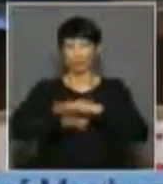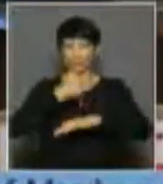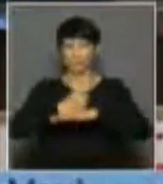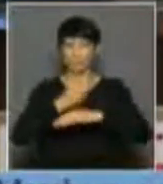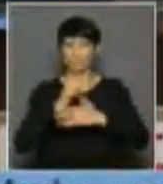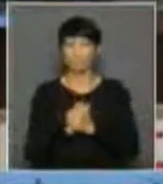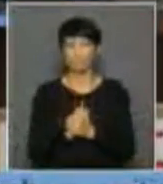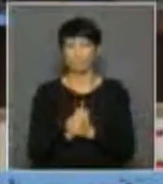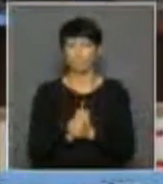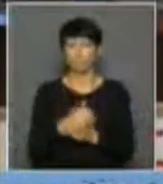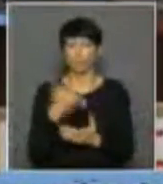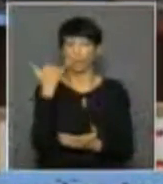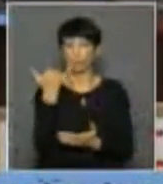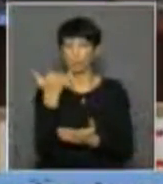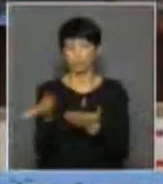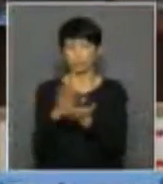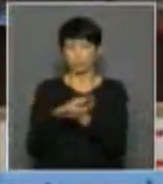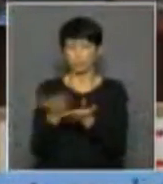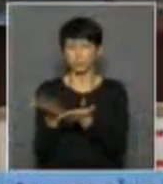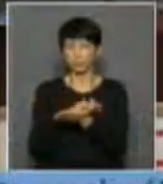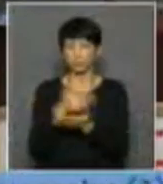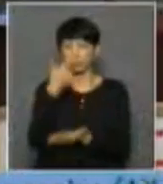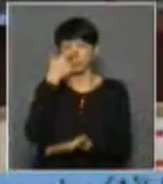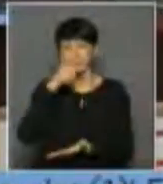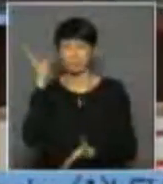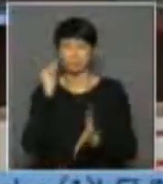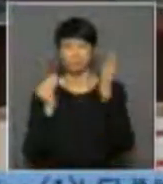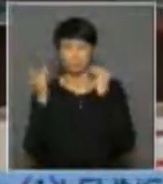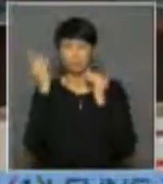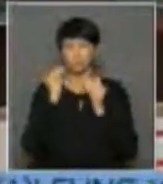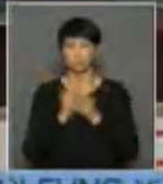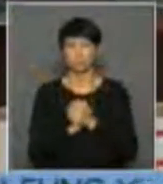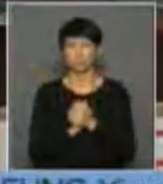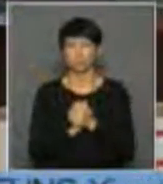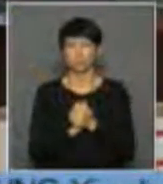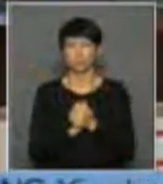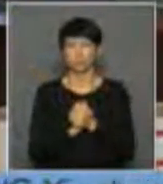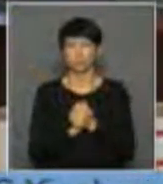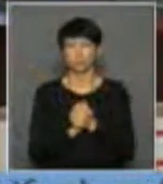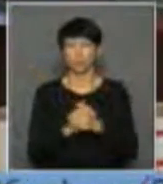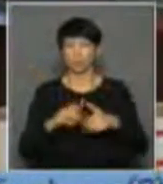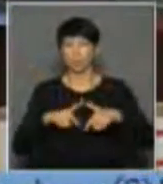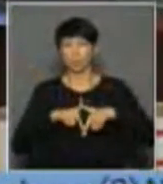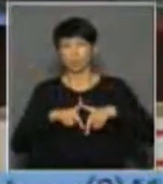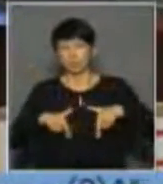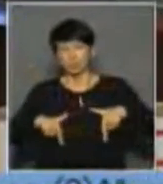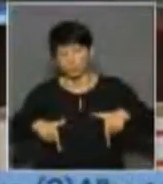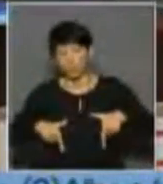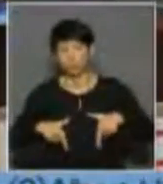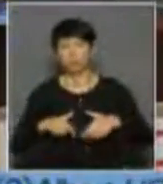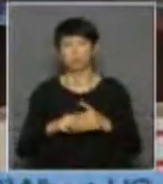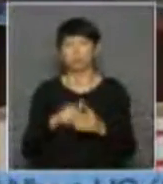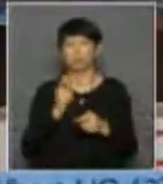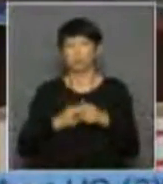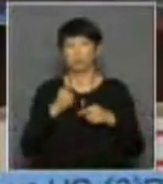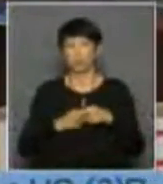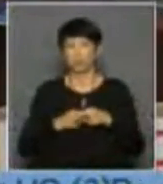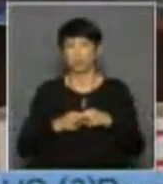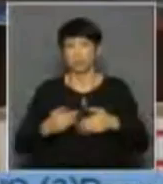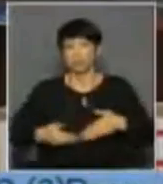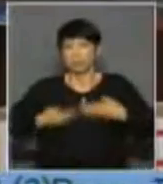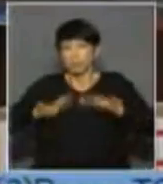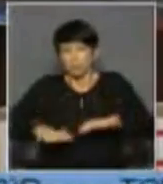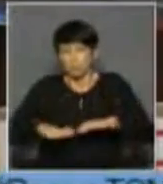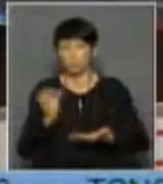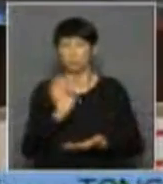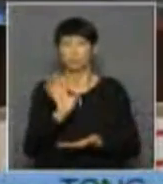那六頁的新聞稿不單止沒有開誠布公，它現在是直情是